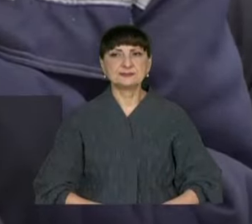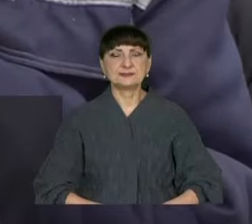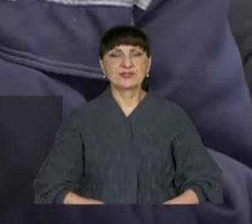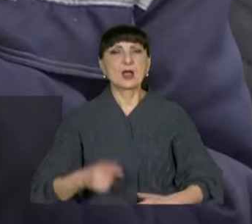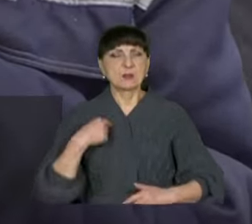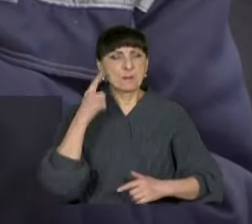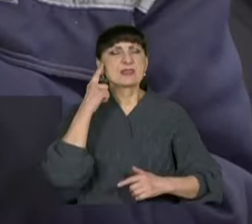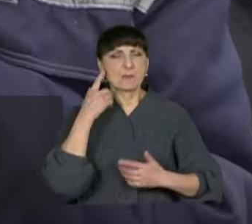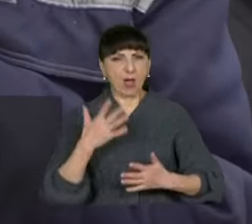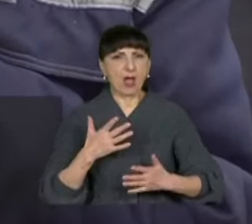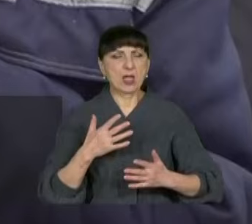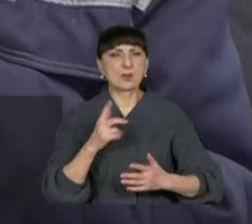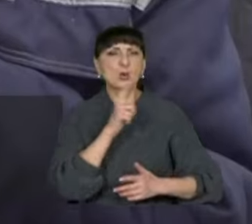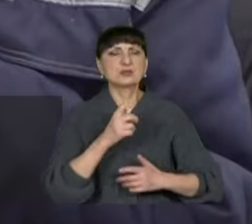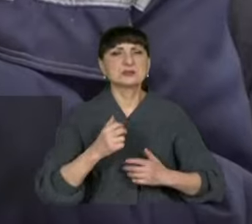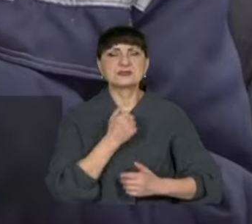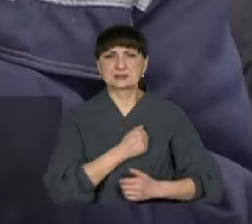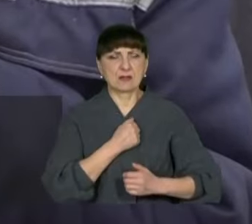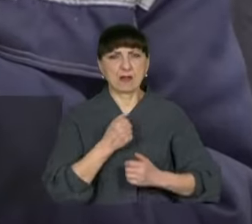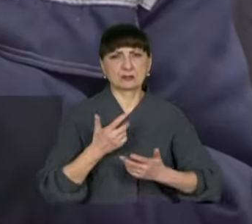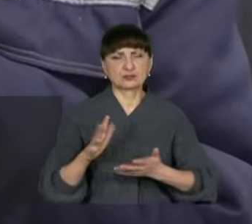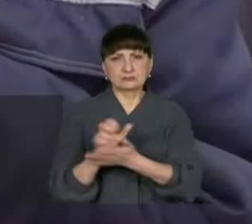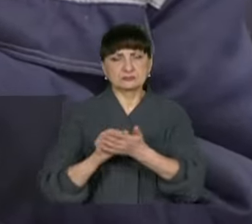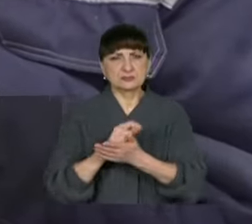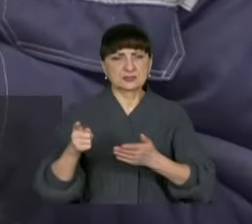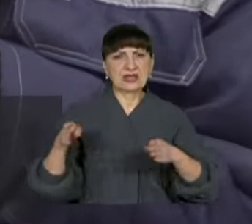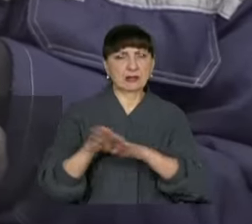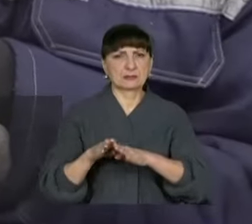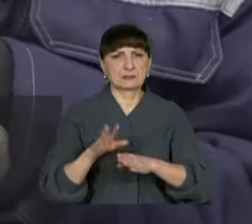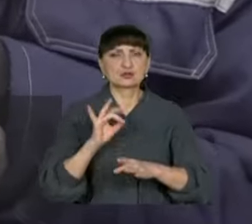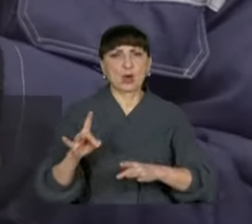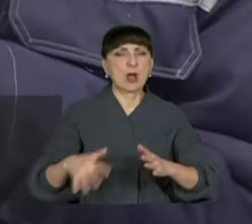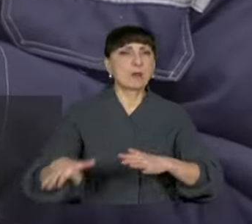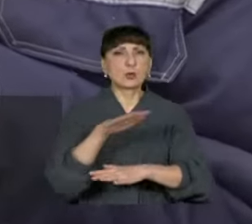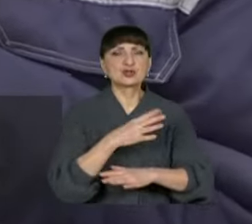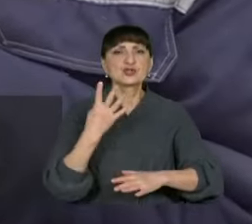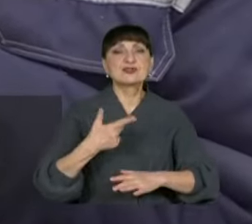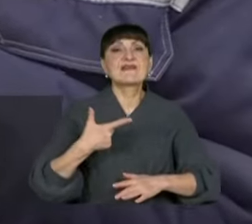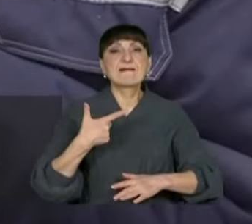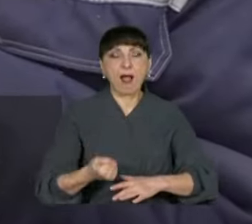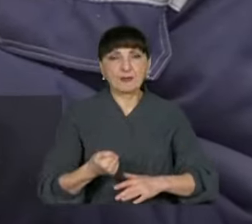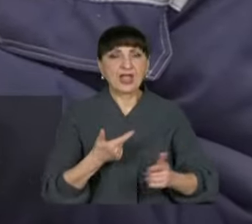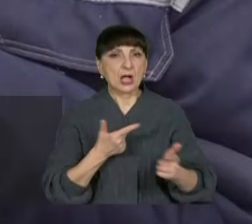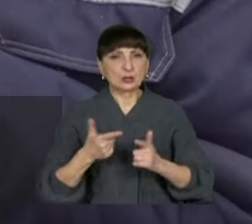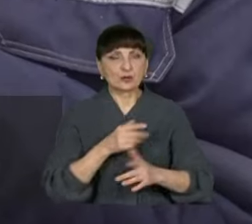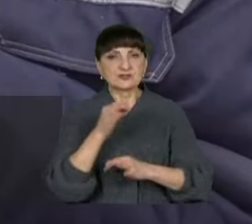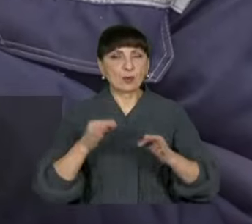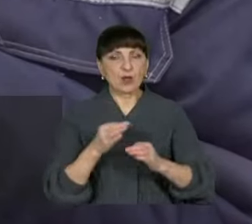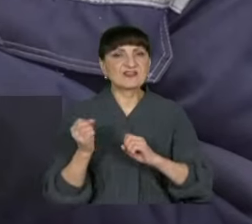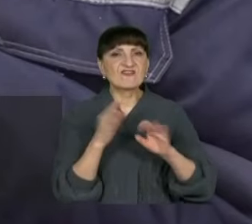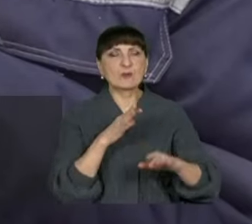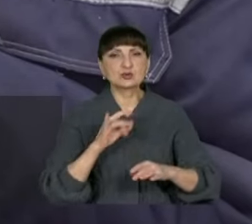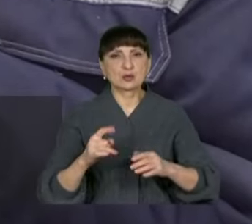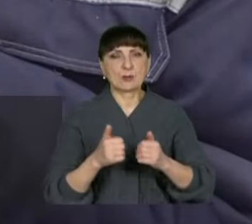Мы понимаем чаяние сельчан об уничтожении мусорного полигона, чья площадь составляет 4 гектара. Готовится проект по вывозу мусора